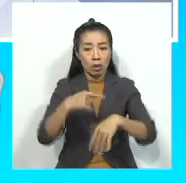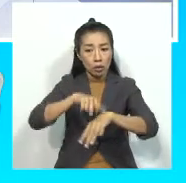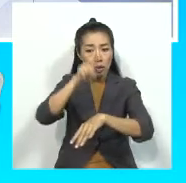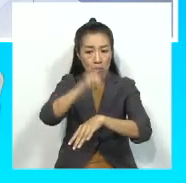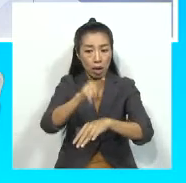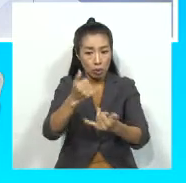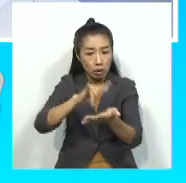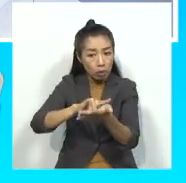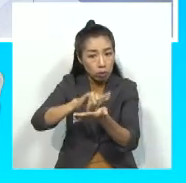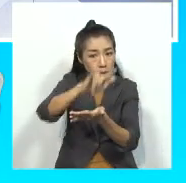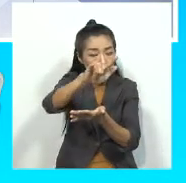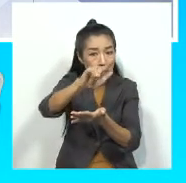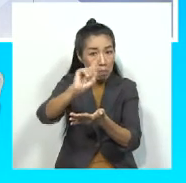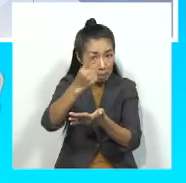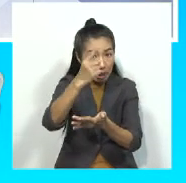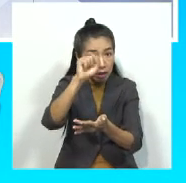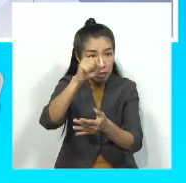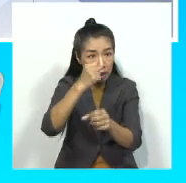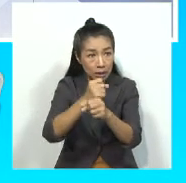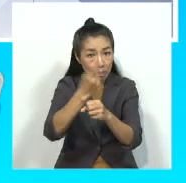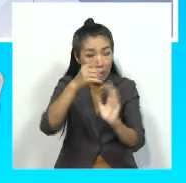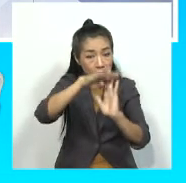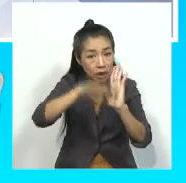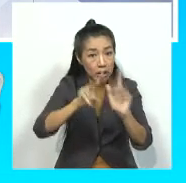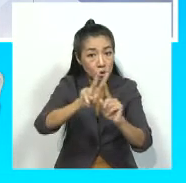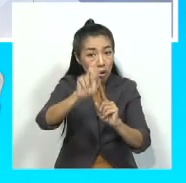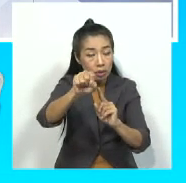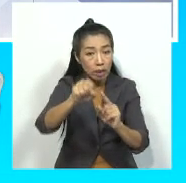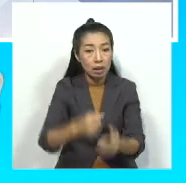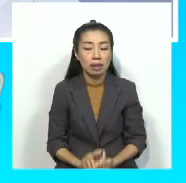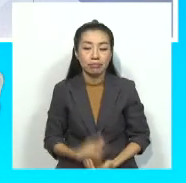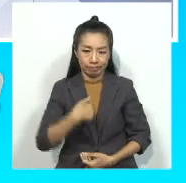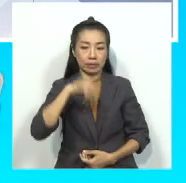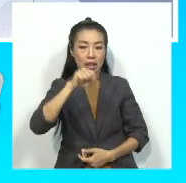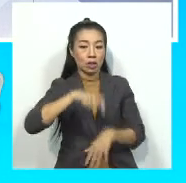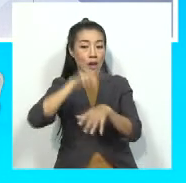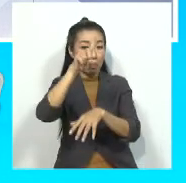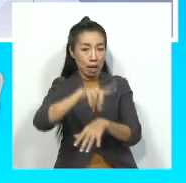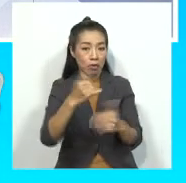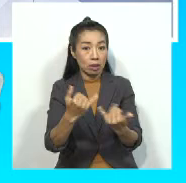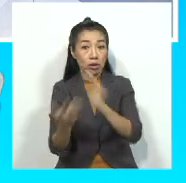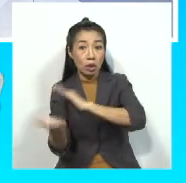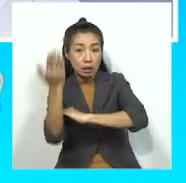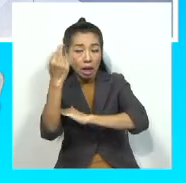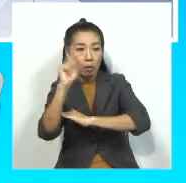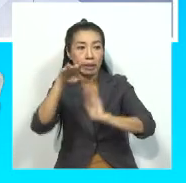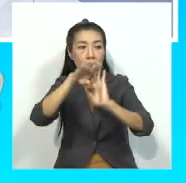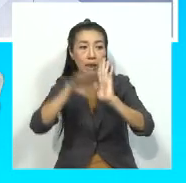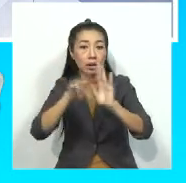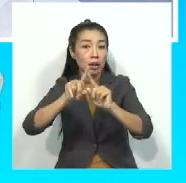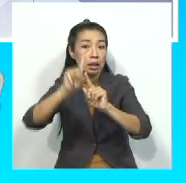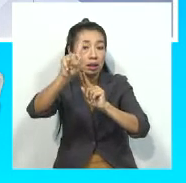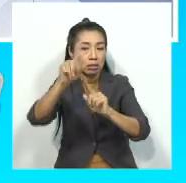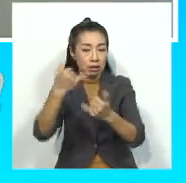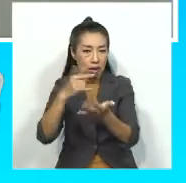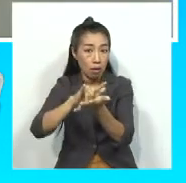ขึ้นทำฝนหลวงได้อีกรอบเหรอครับ เป็นข ั้นตอนที่สอง จะเป็นขั้นตอนที่2ครับเมื่อช่วงเช้าเพิ่งจะลงมาเดี๋ยวนี้นะ